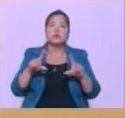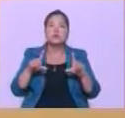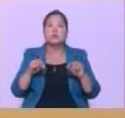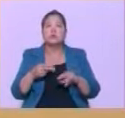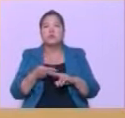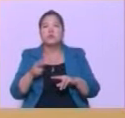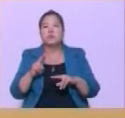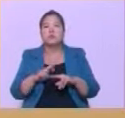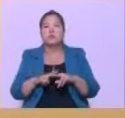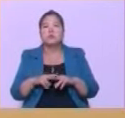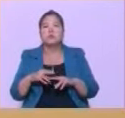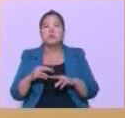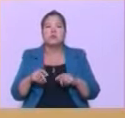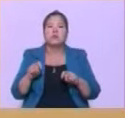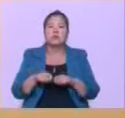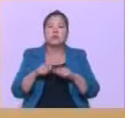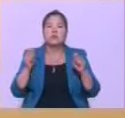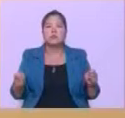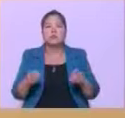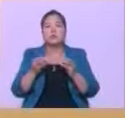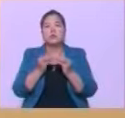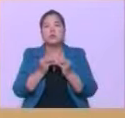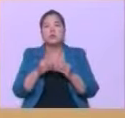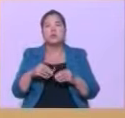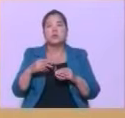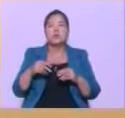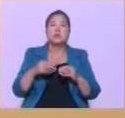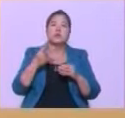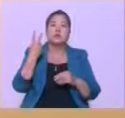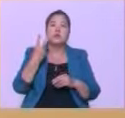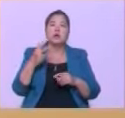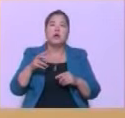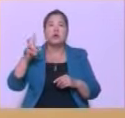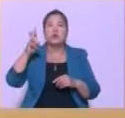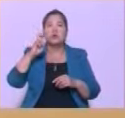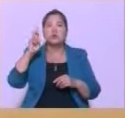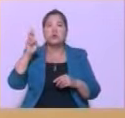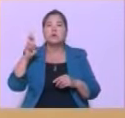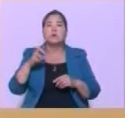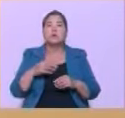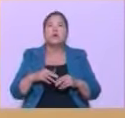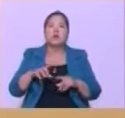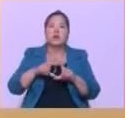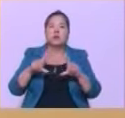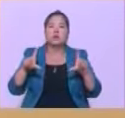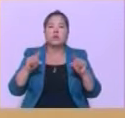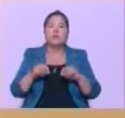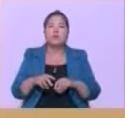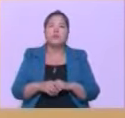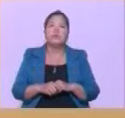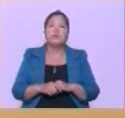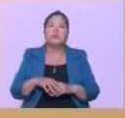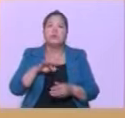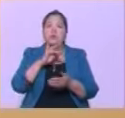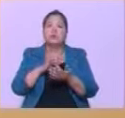Таким образом, в этом году свои двери откроют 10 частных, 2 государственных школы. Все учебные заведения полностью готовы к приему учеников. По